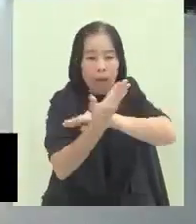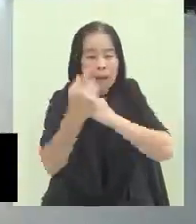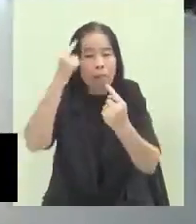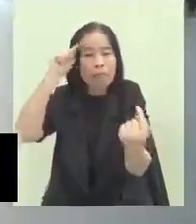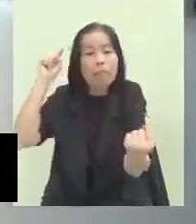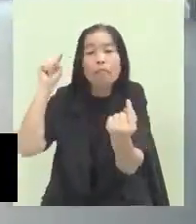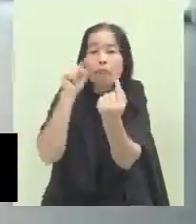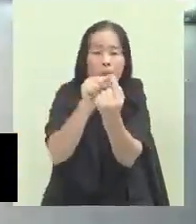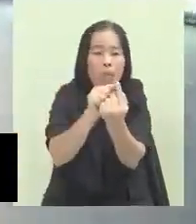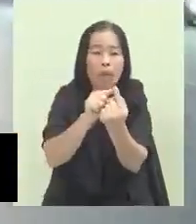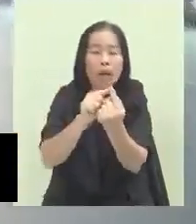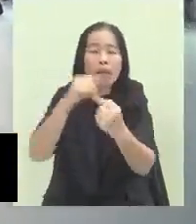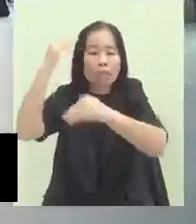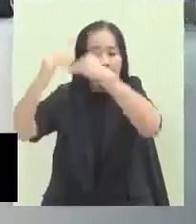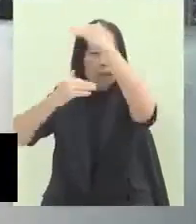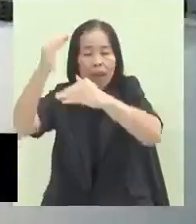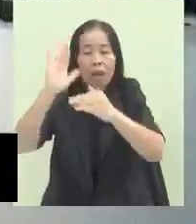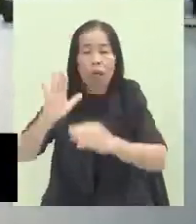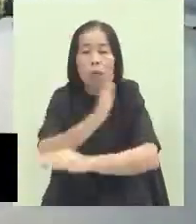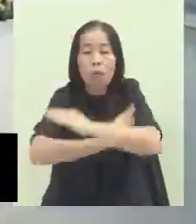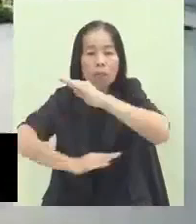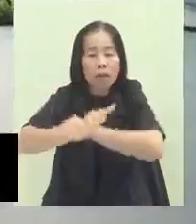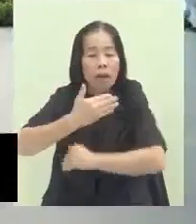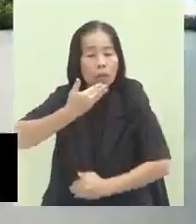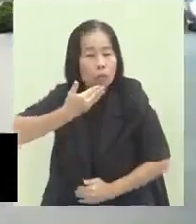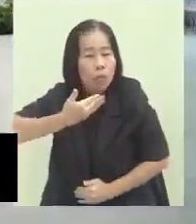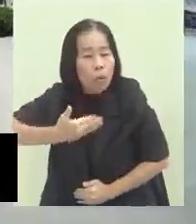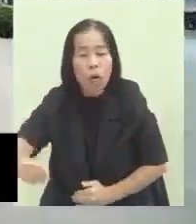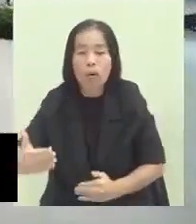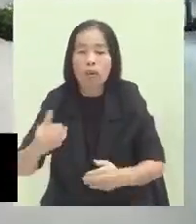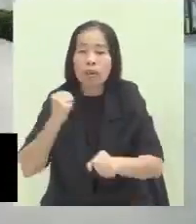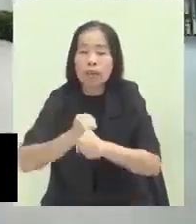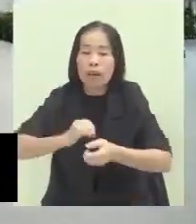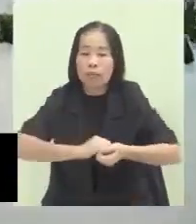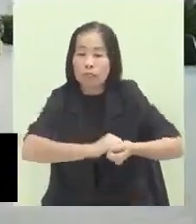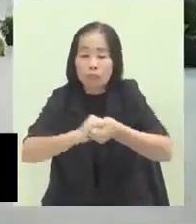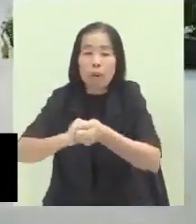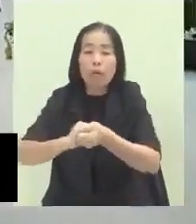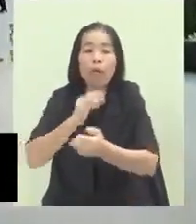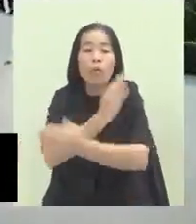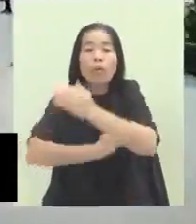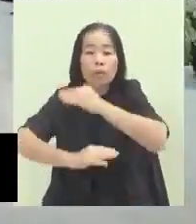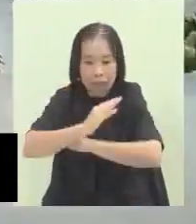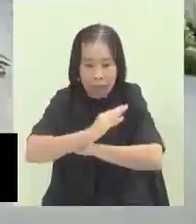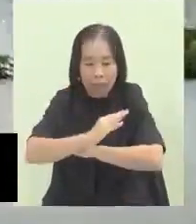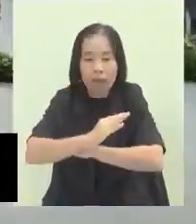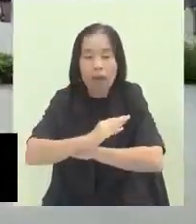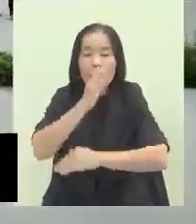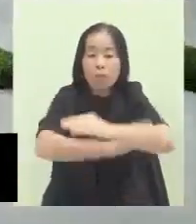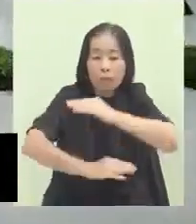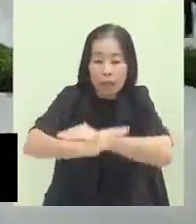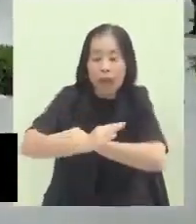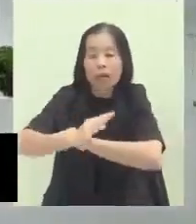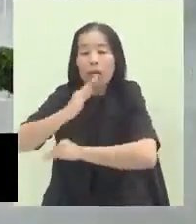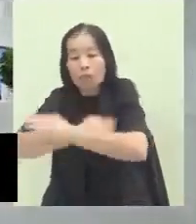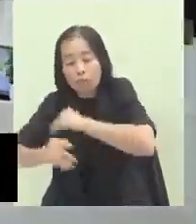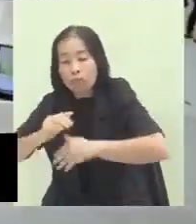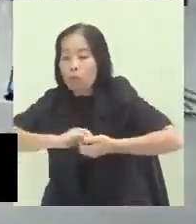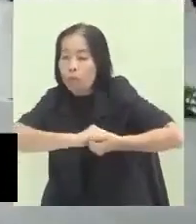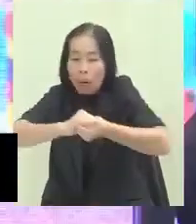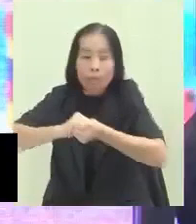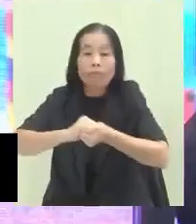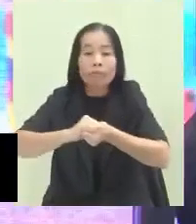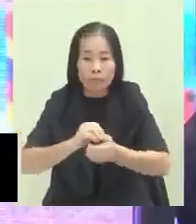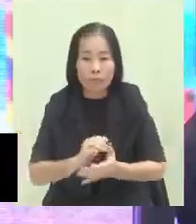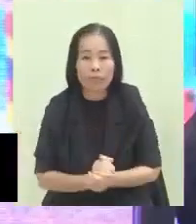ายการพัฒนาที่ยั่งยืนร่วมกับคนพิการเพื่อคนพิการโดยคนพิการ